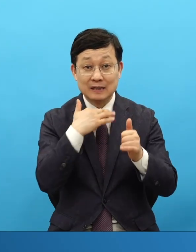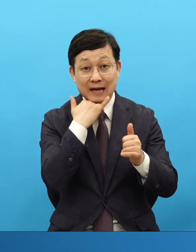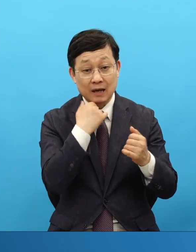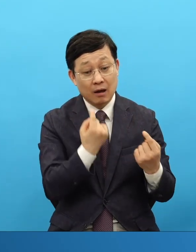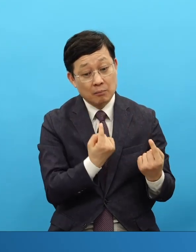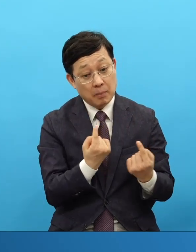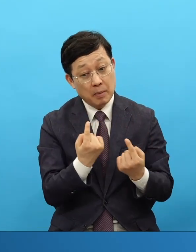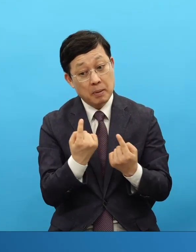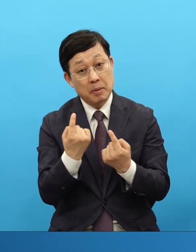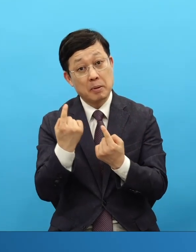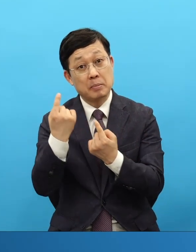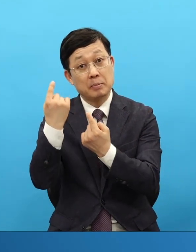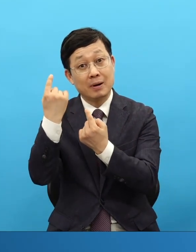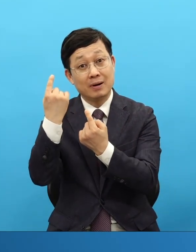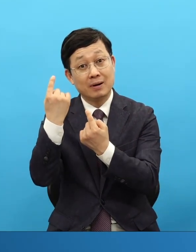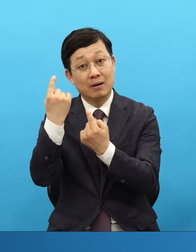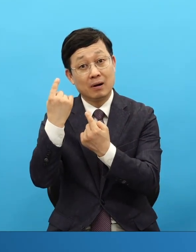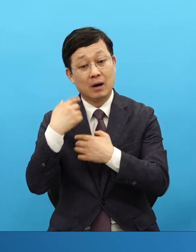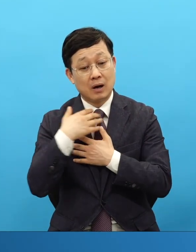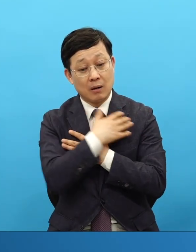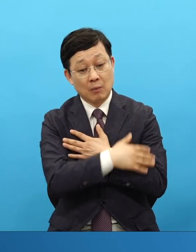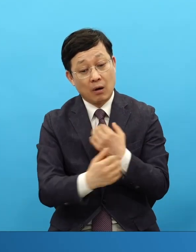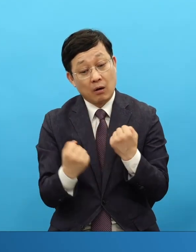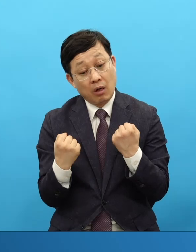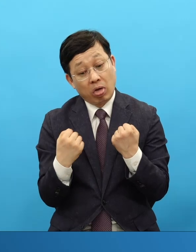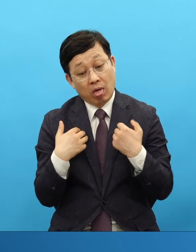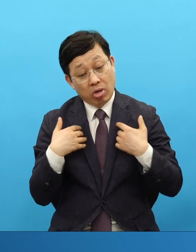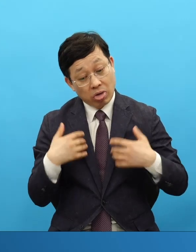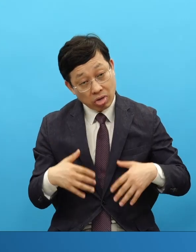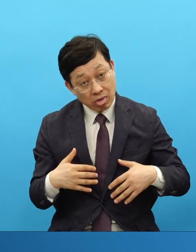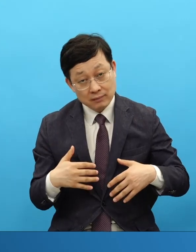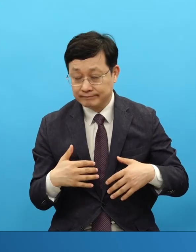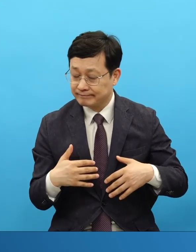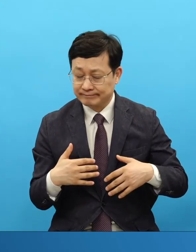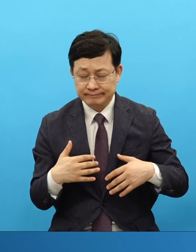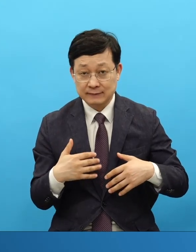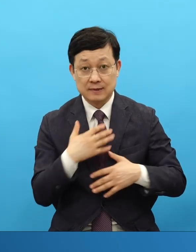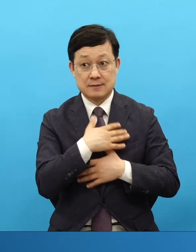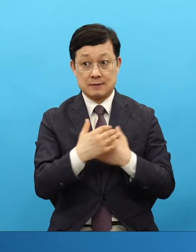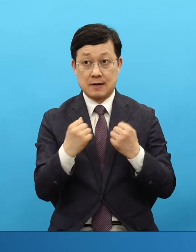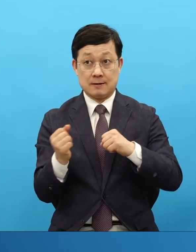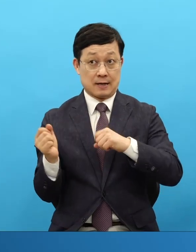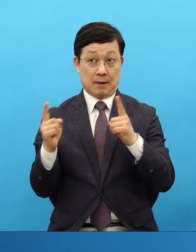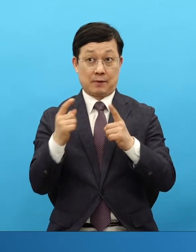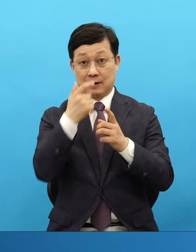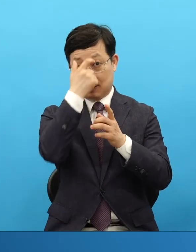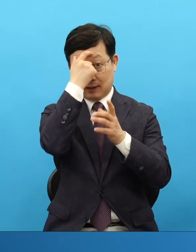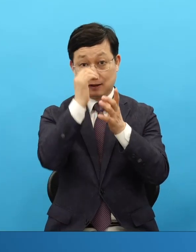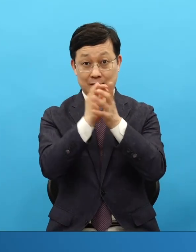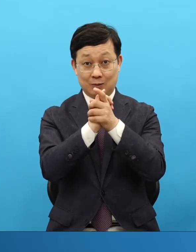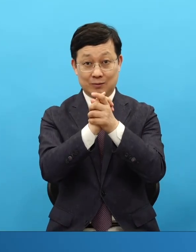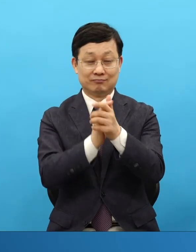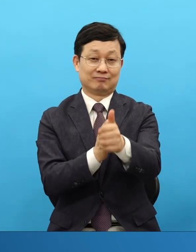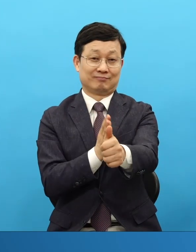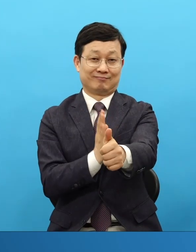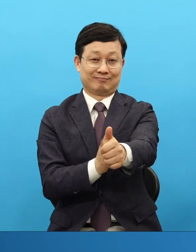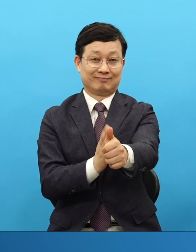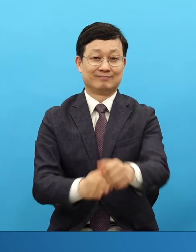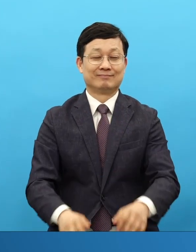들어가잖아요. 건강 회복하는 기도하셔야 돼요. And our business people, you're getting older. You need to do the prayer that restores your